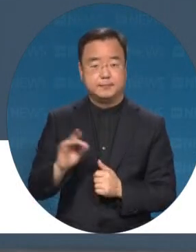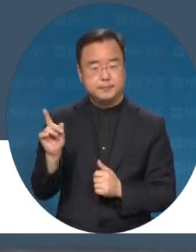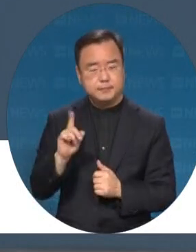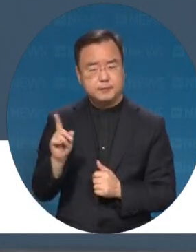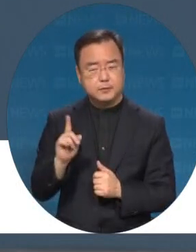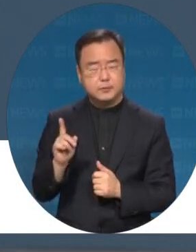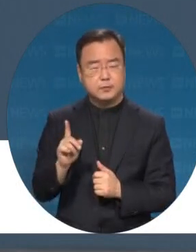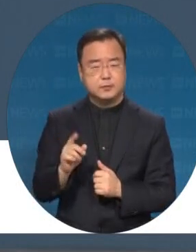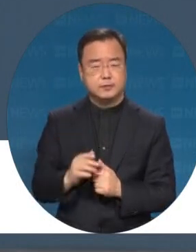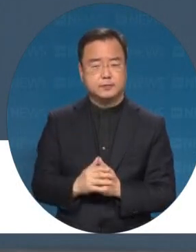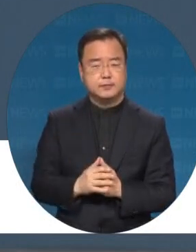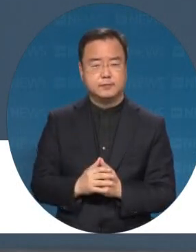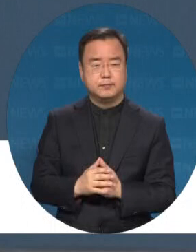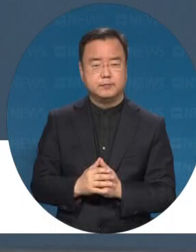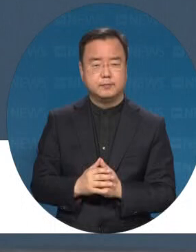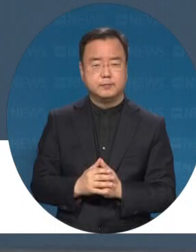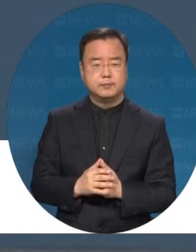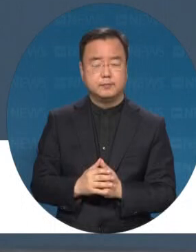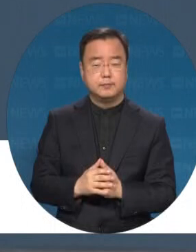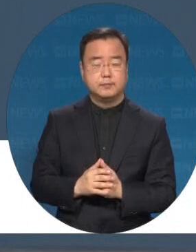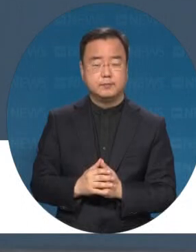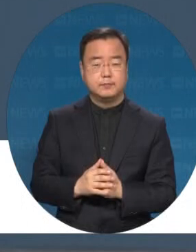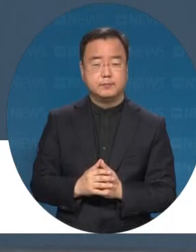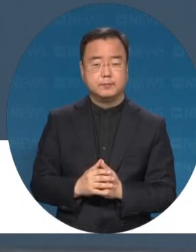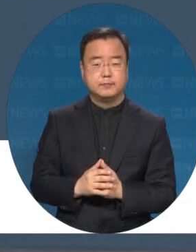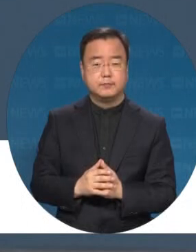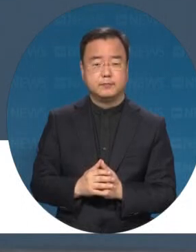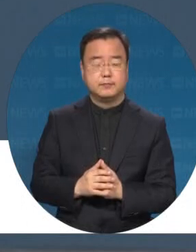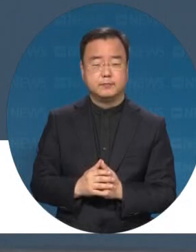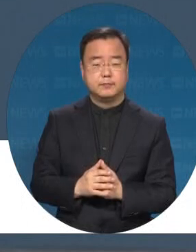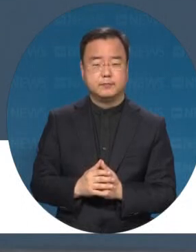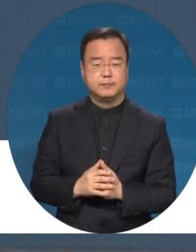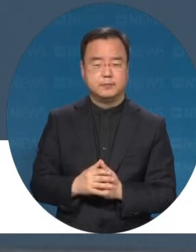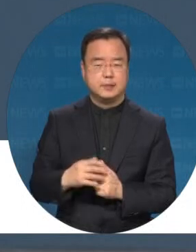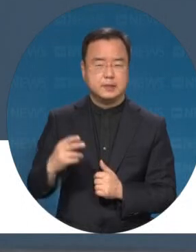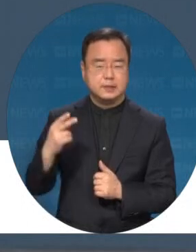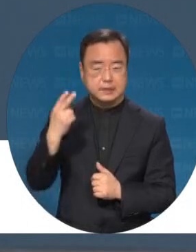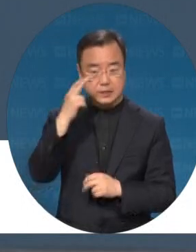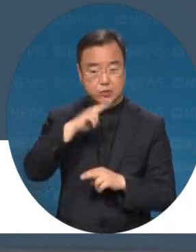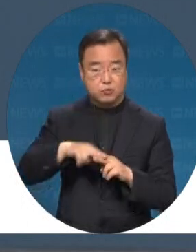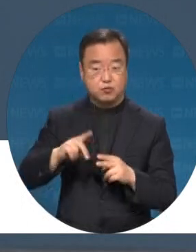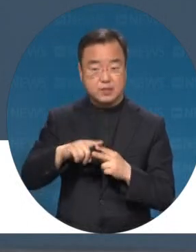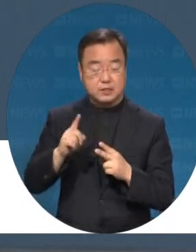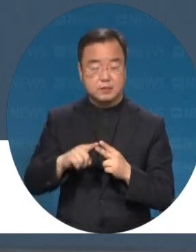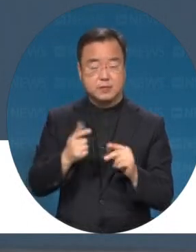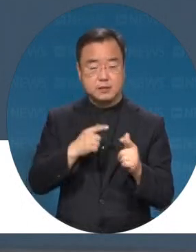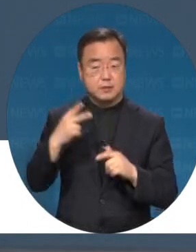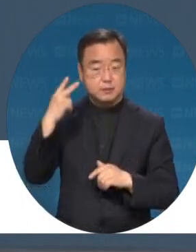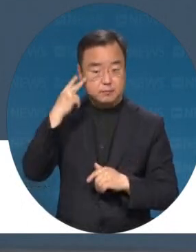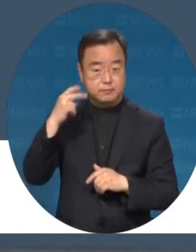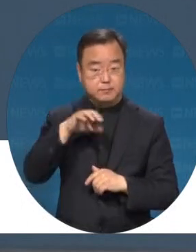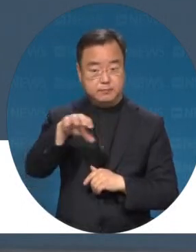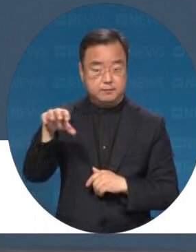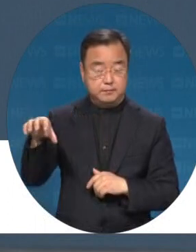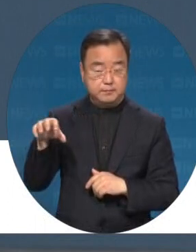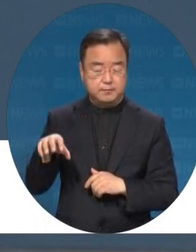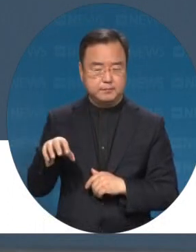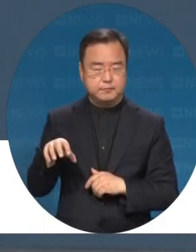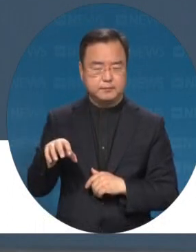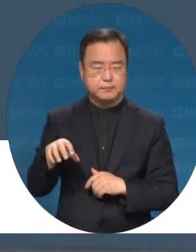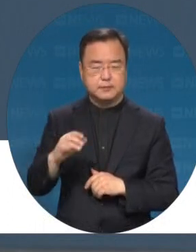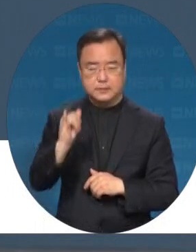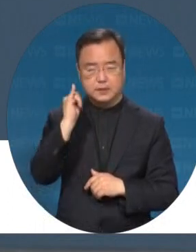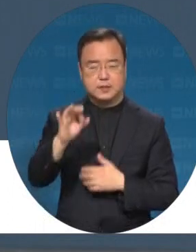물리적인 천연 가량이 사우디아라비아라든지 남미의 천연자원이 석유가 있다면